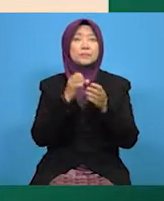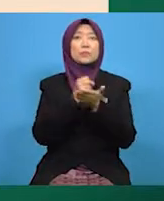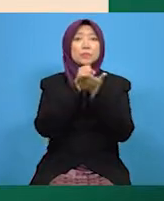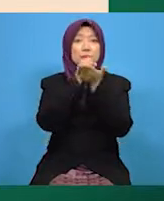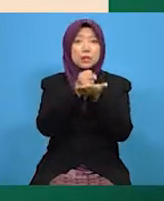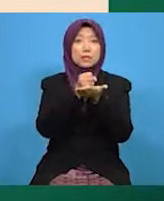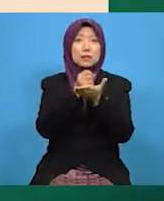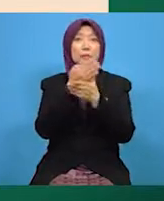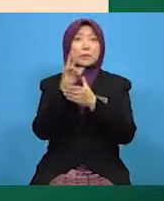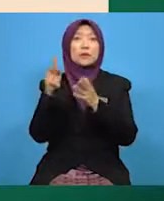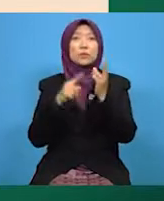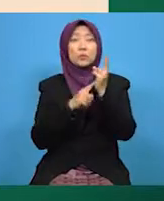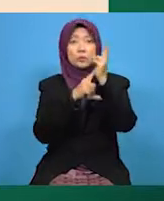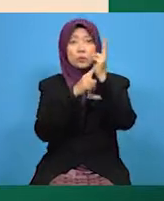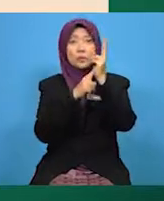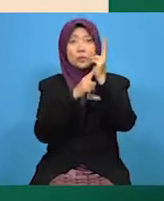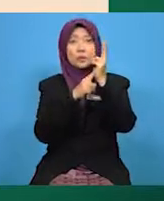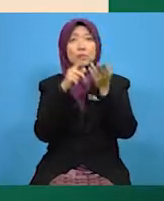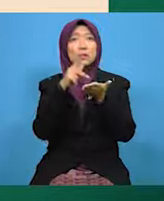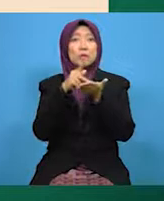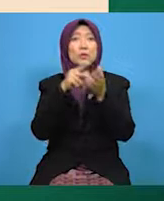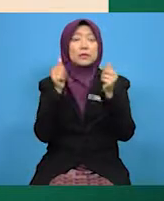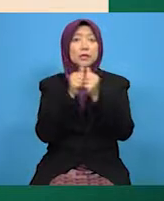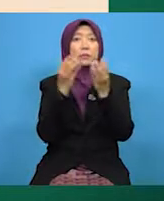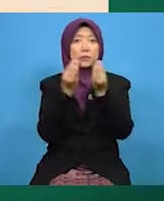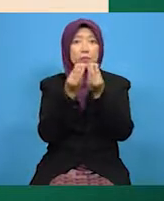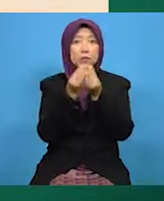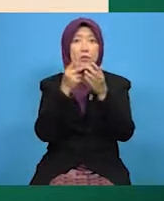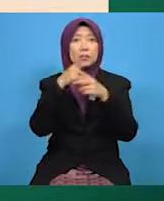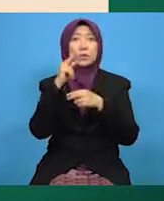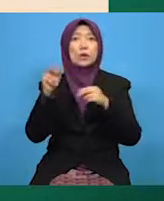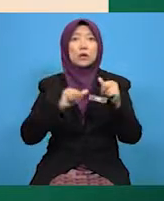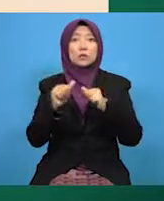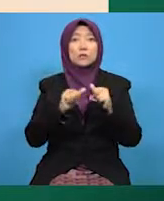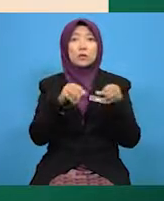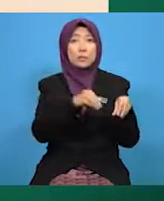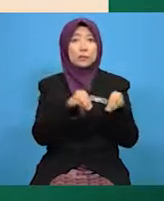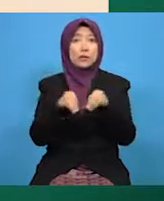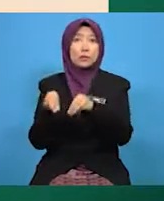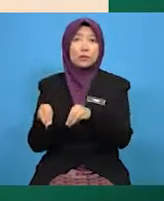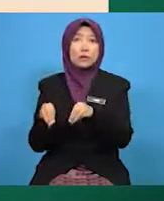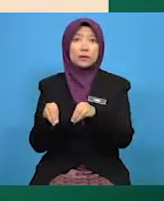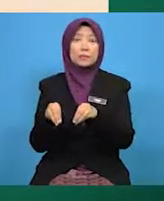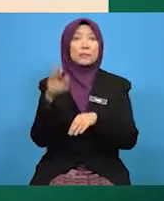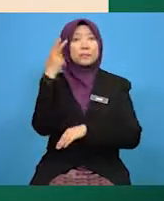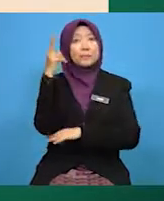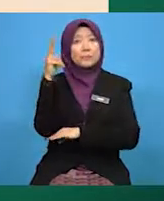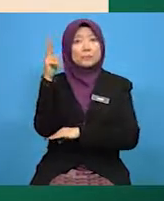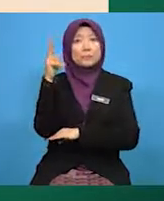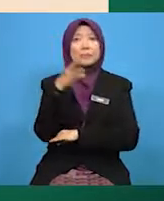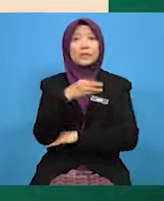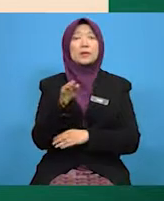sektor utama terhadap KDNK boleh dihitung dengan menjumlahkan keluaran aktiviti pertanian, perhutanan